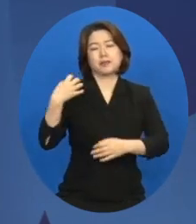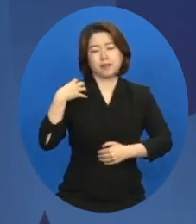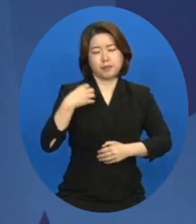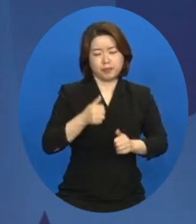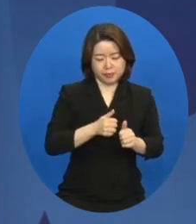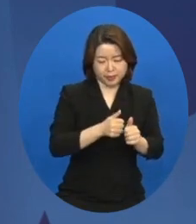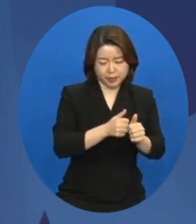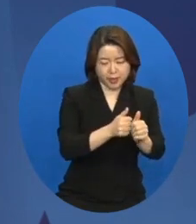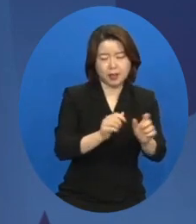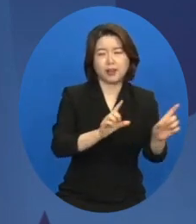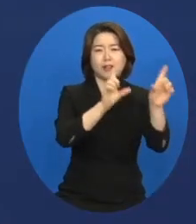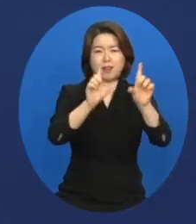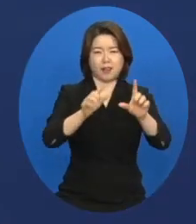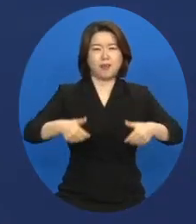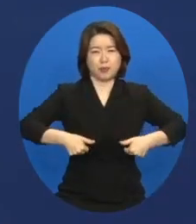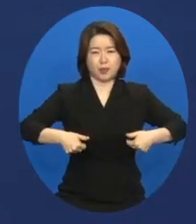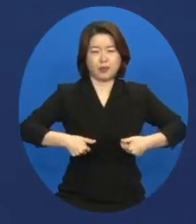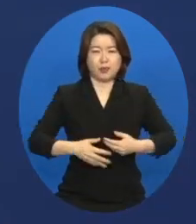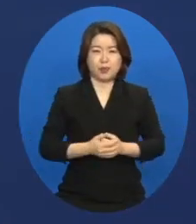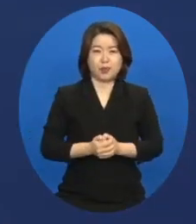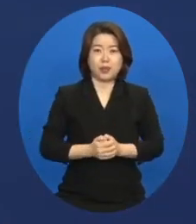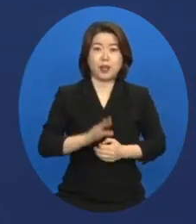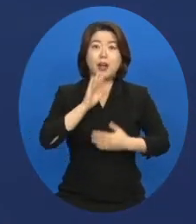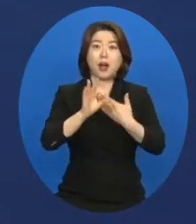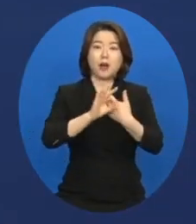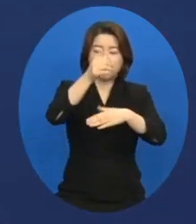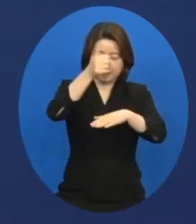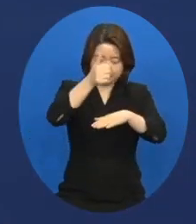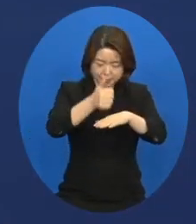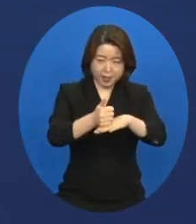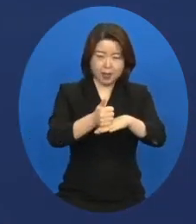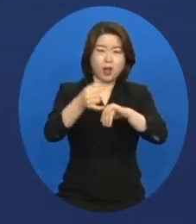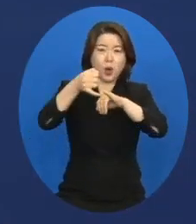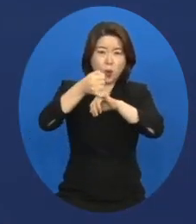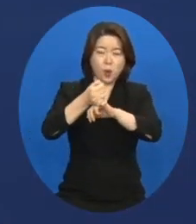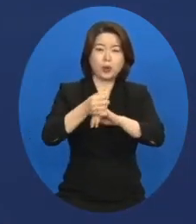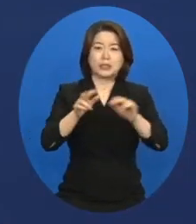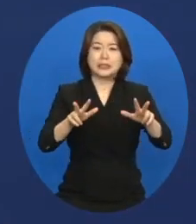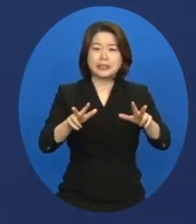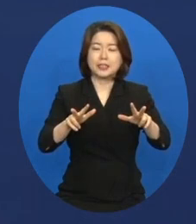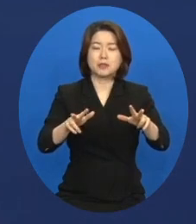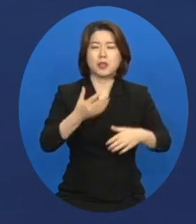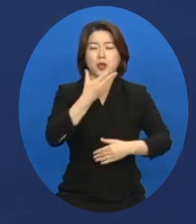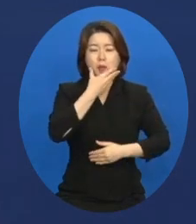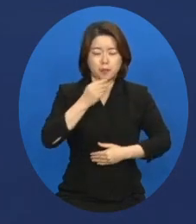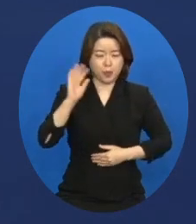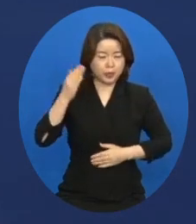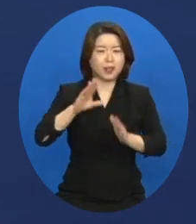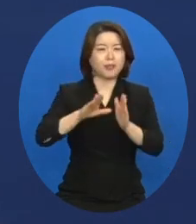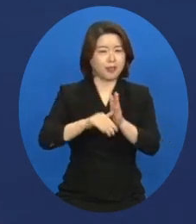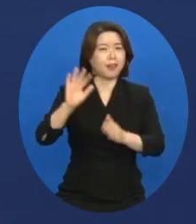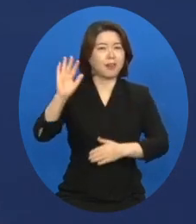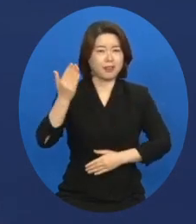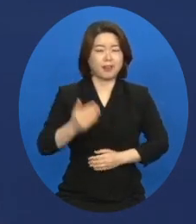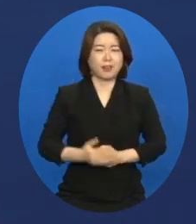할 때입니다. 그러면 반드시 지금 이때가 복된 때가 될